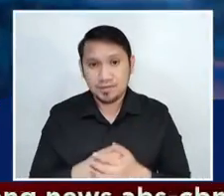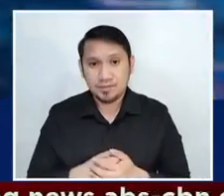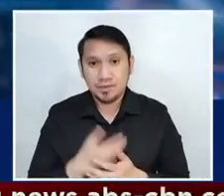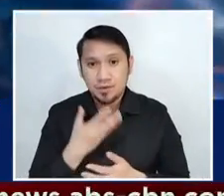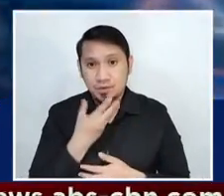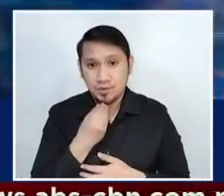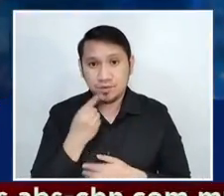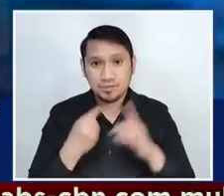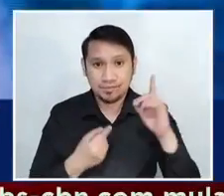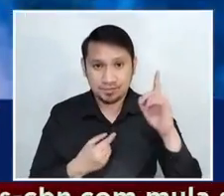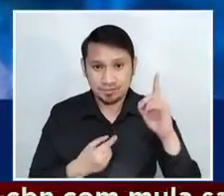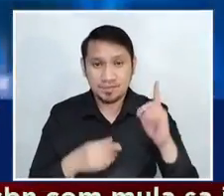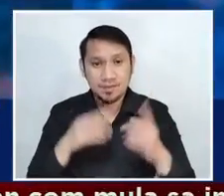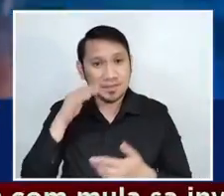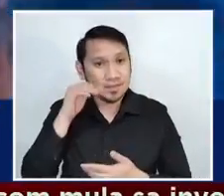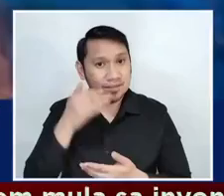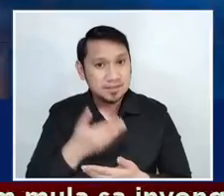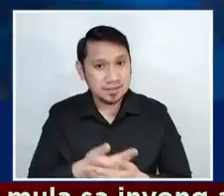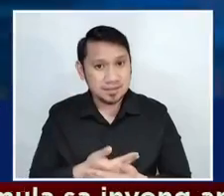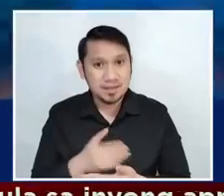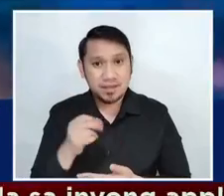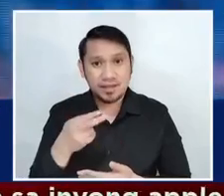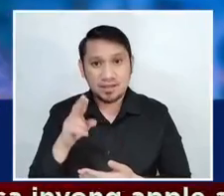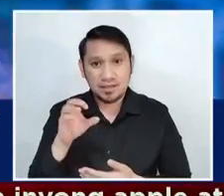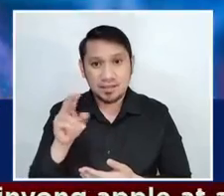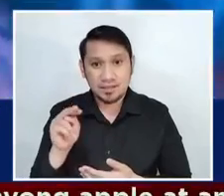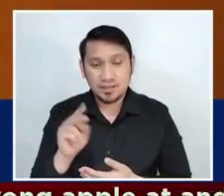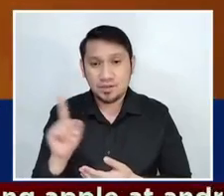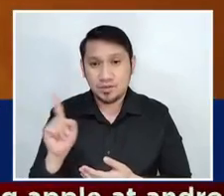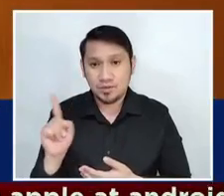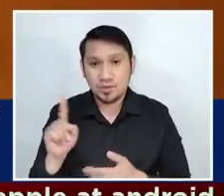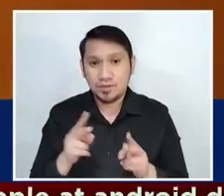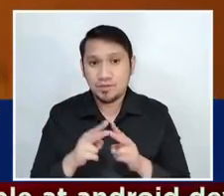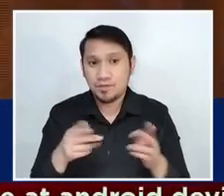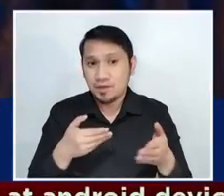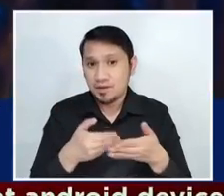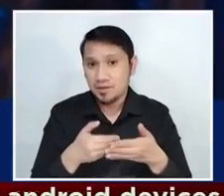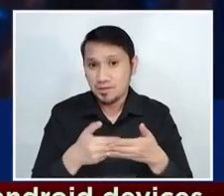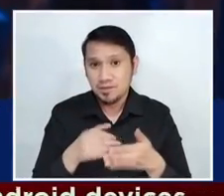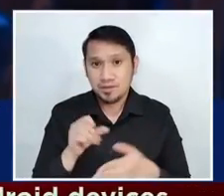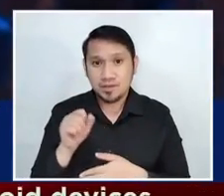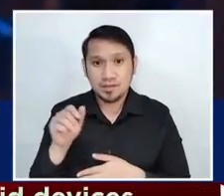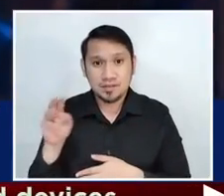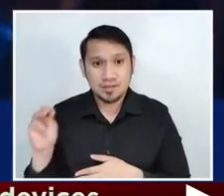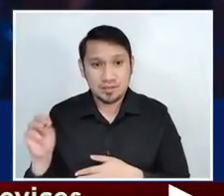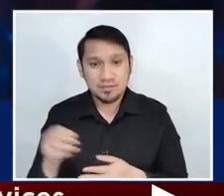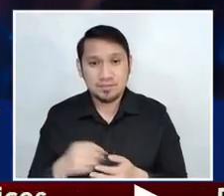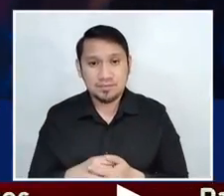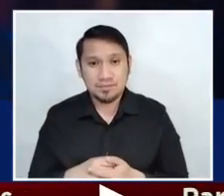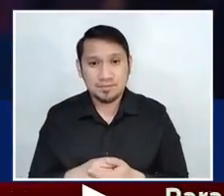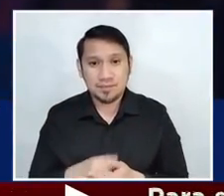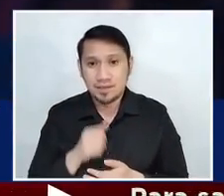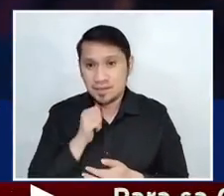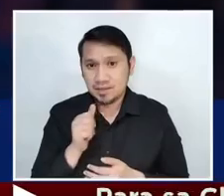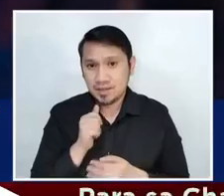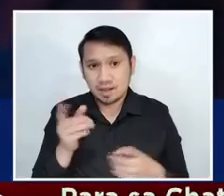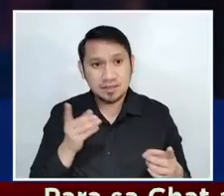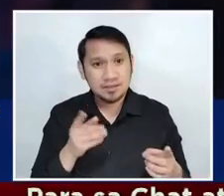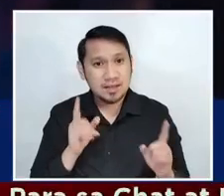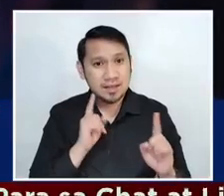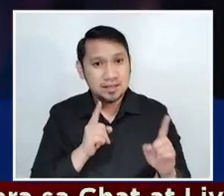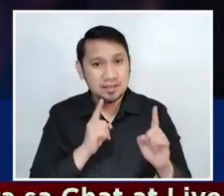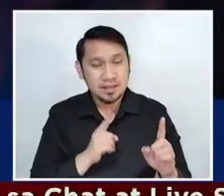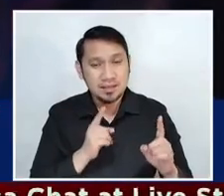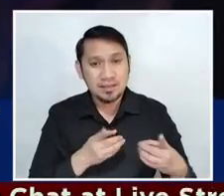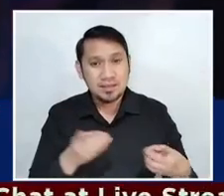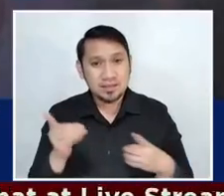megastar Sharon Cuneta na lingid sa kaalaman ng marami ay malapit na kaibigan din ni Sam Cruz. Hindi lang nakadalo si Miel sa debut ni Sam dahil